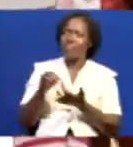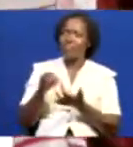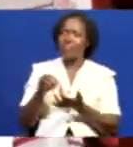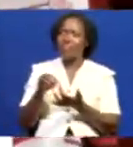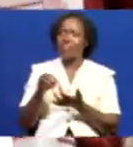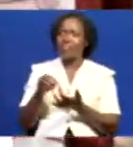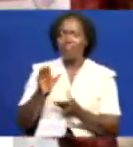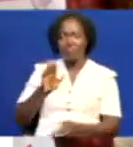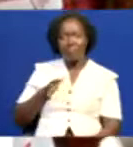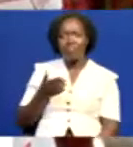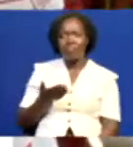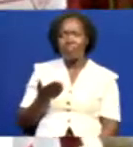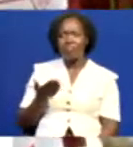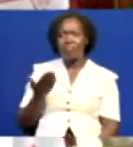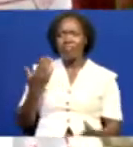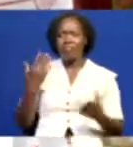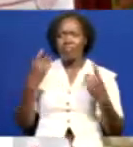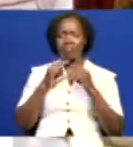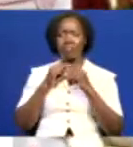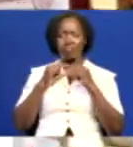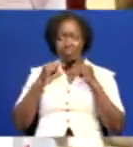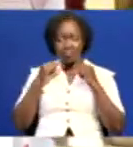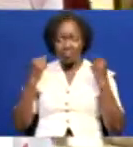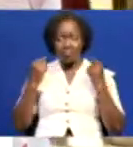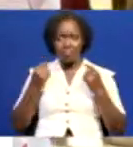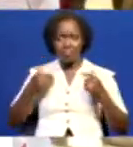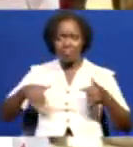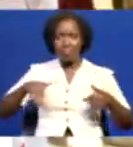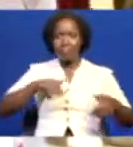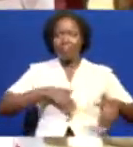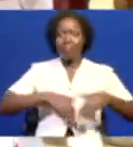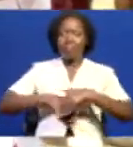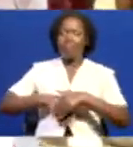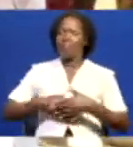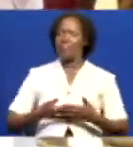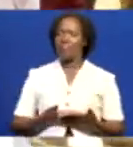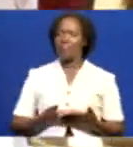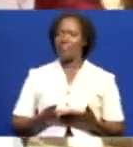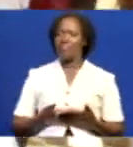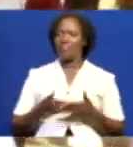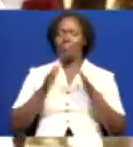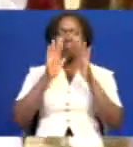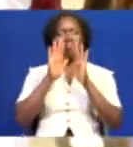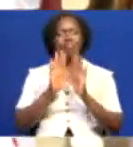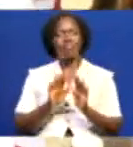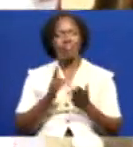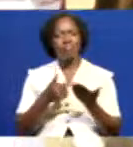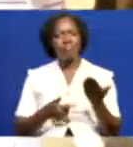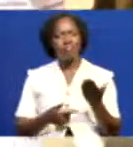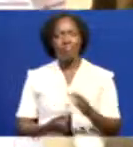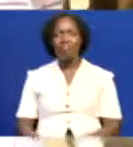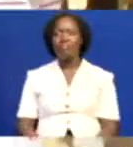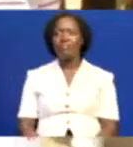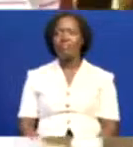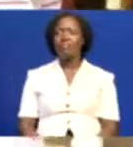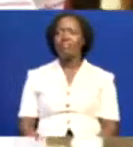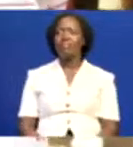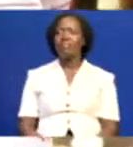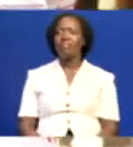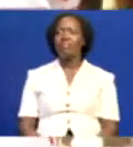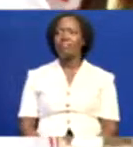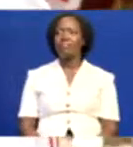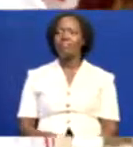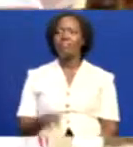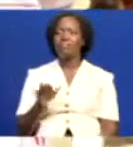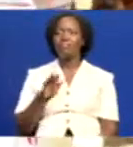wa wanawake, venye umejifunga hiyo shanga na venye umejifunga leso, kuna maana gani? Mashanga, wamama